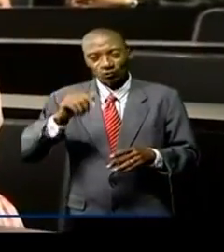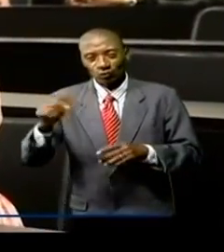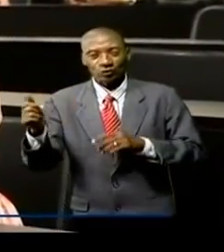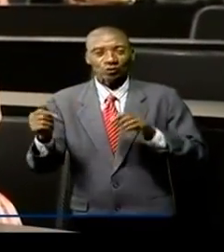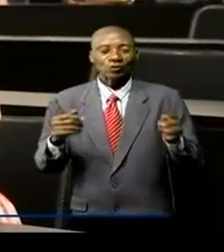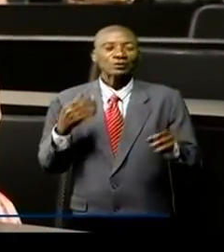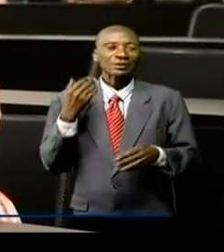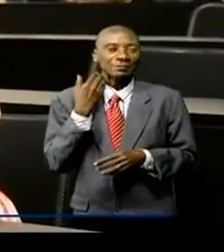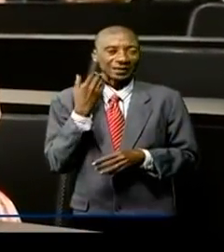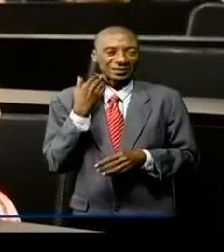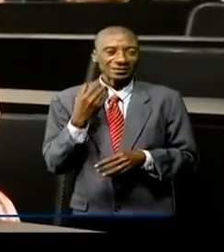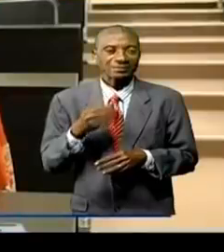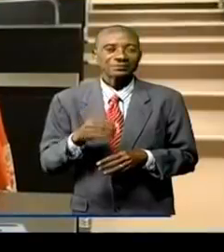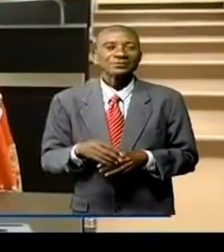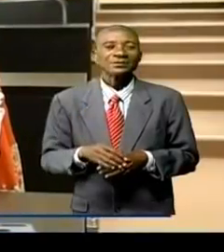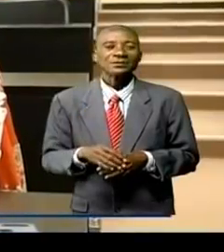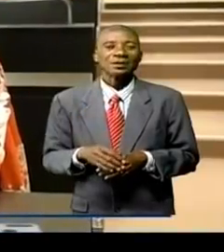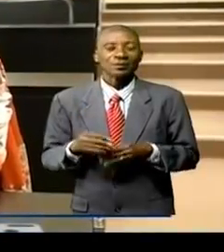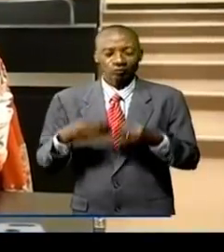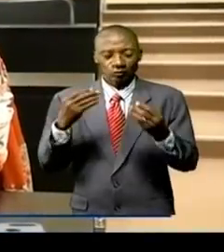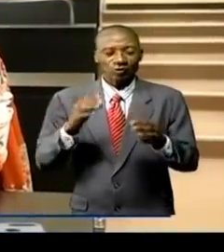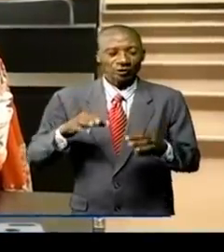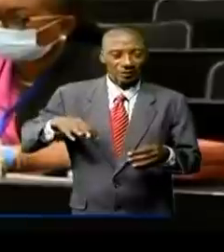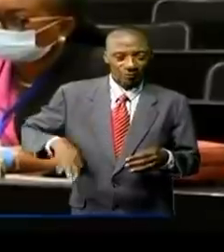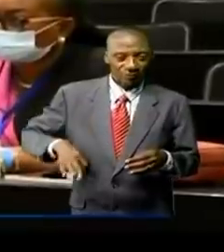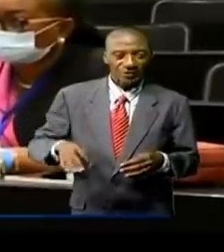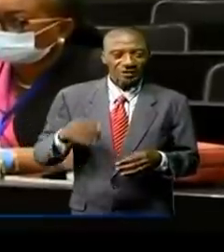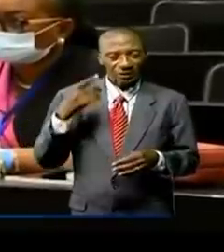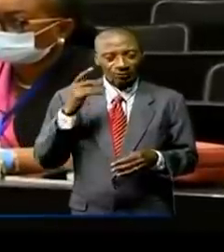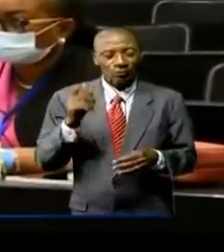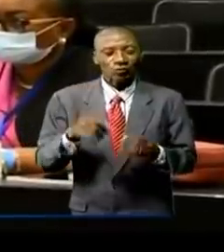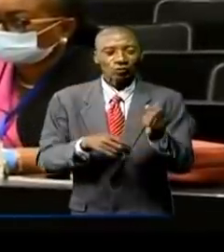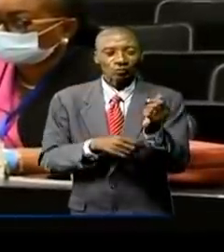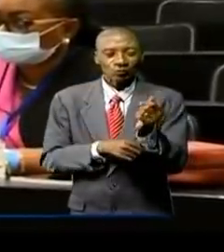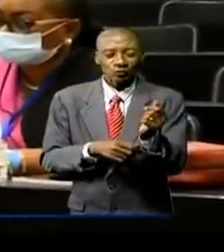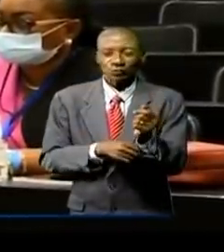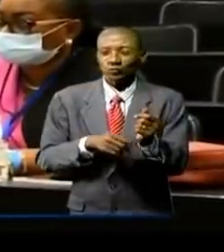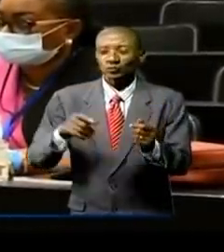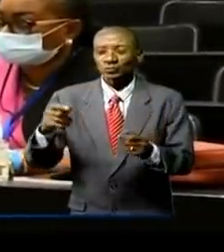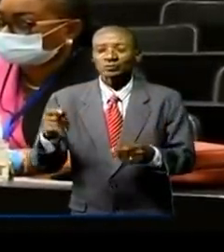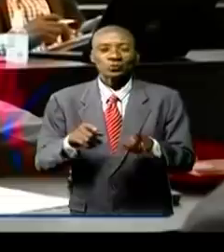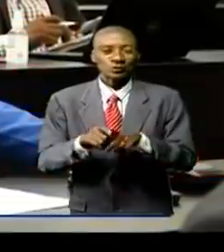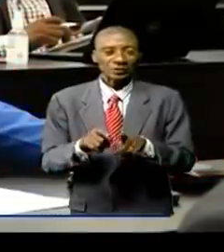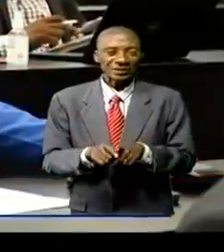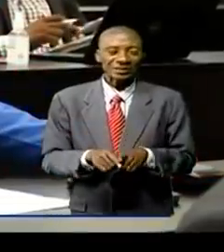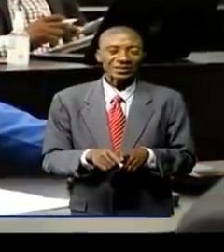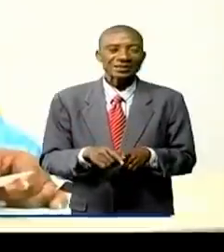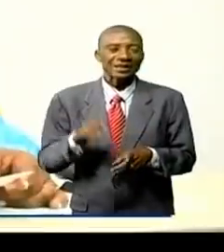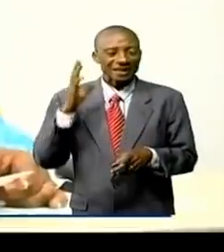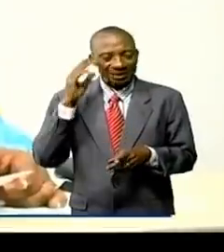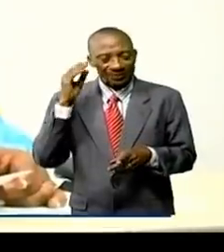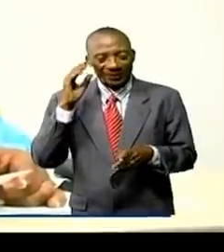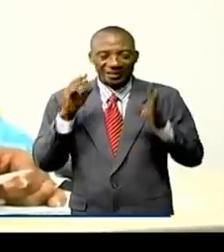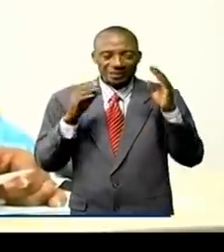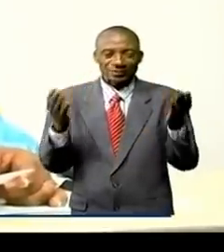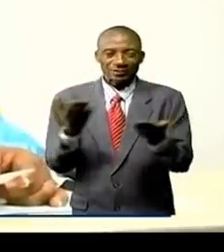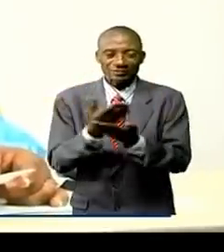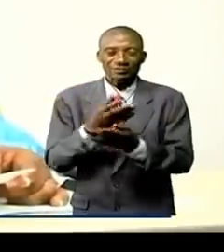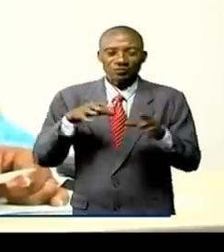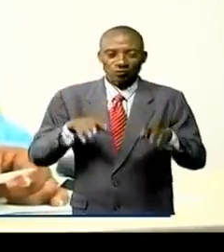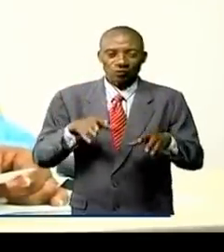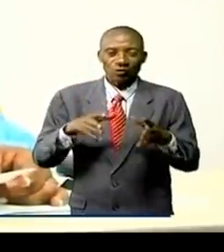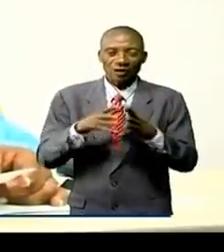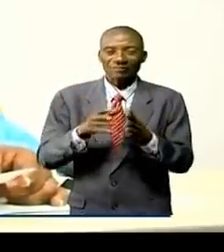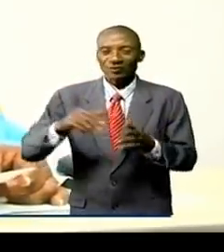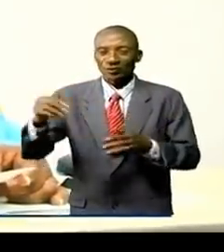pays africains sur base de l'expérience actuelle. Ce partage d'expériences entre la RDC et les autres pays d'Afrique constitue un modèle de